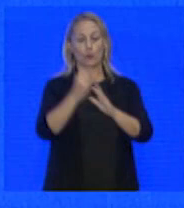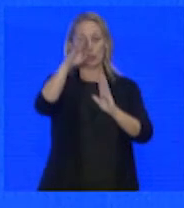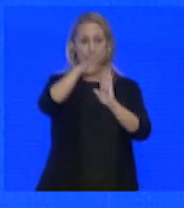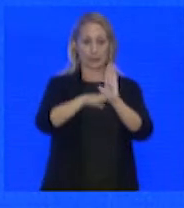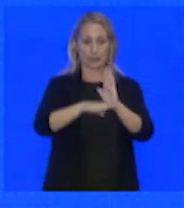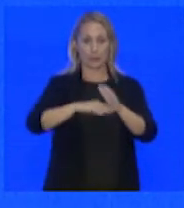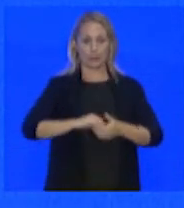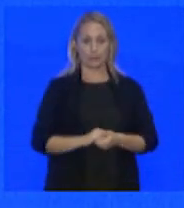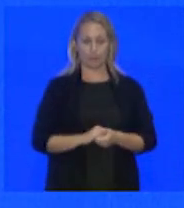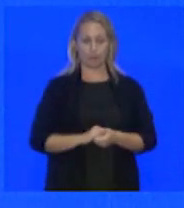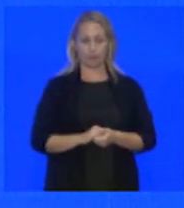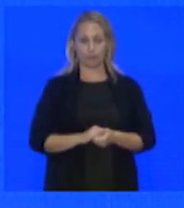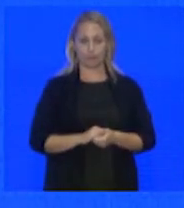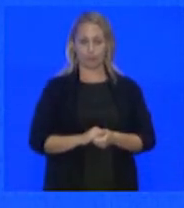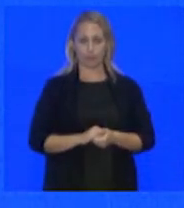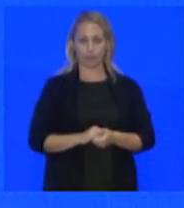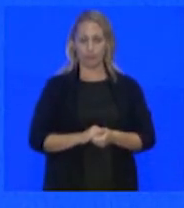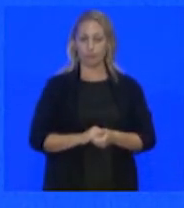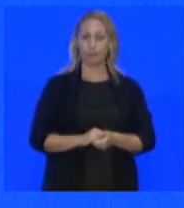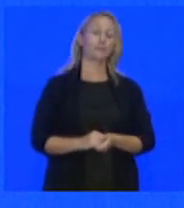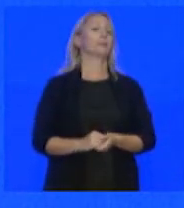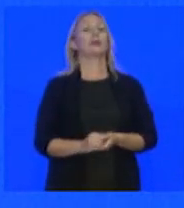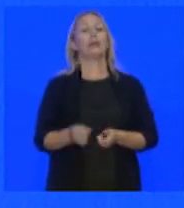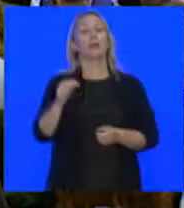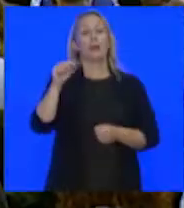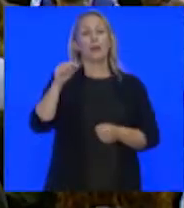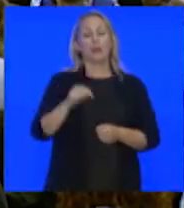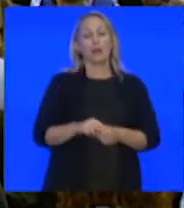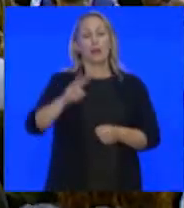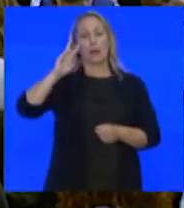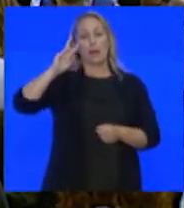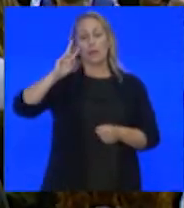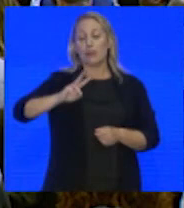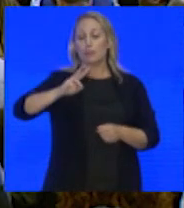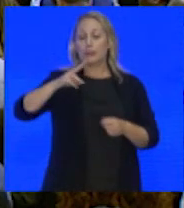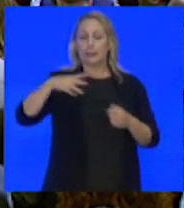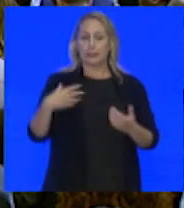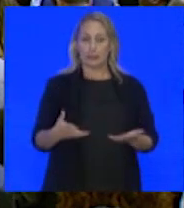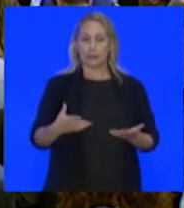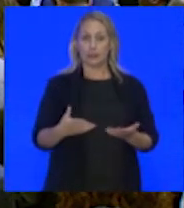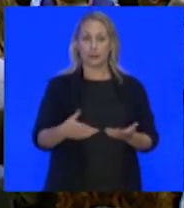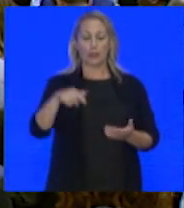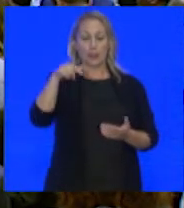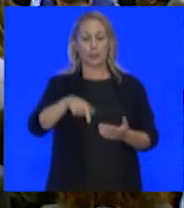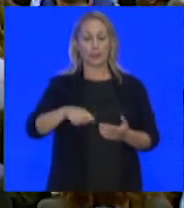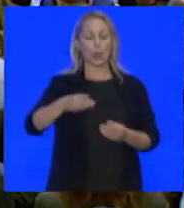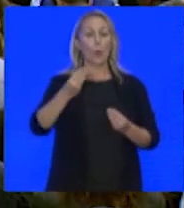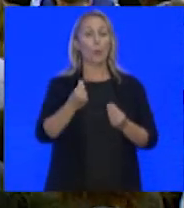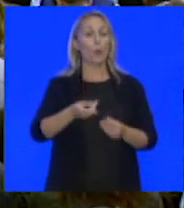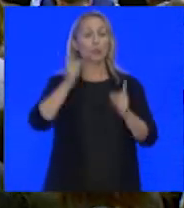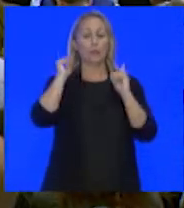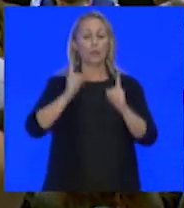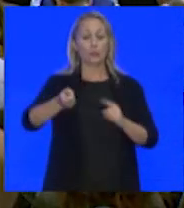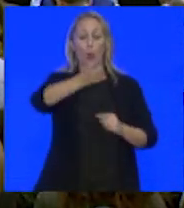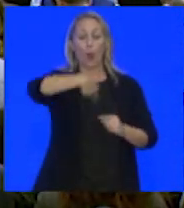Η ψηφιακή πραγματικότητα είναι το τέταρτο πεδίο όπου κρίνεται η ανάπτυξη για όλους.